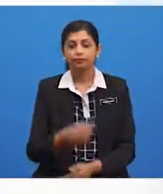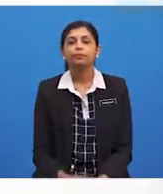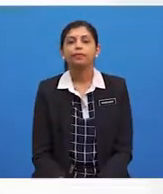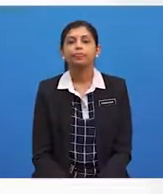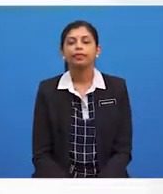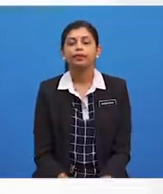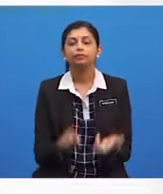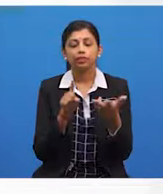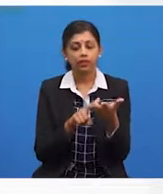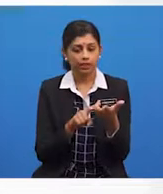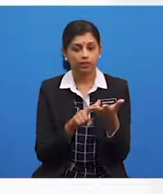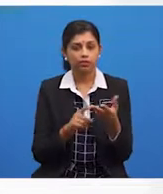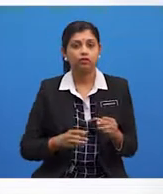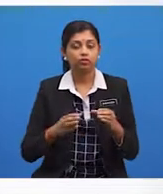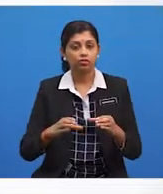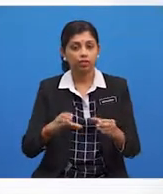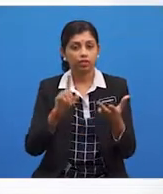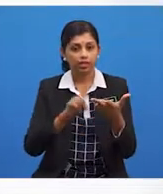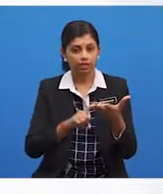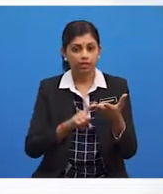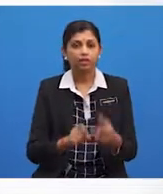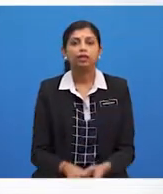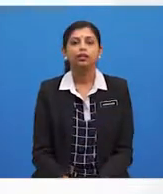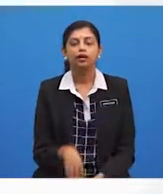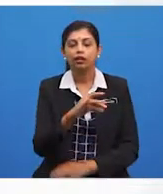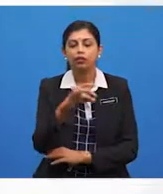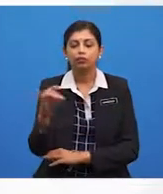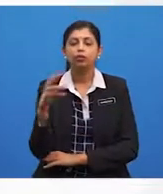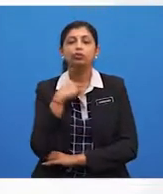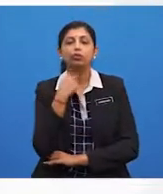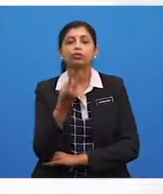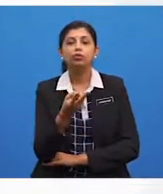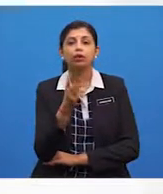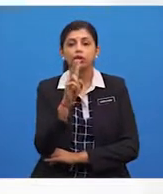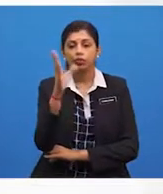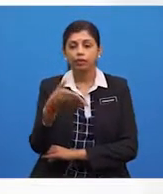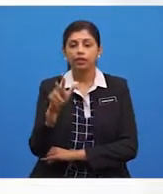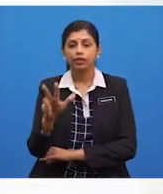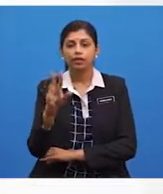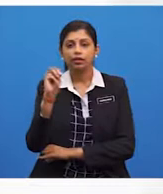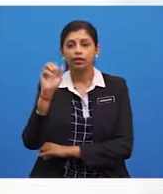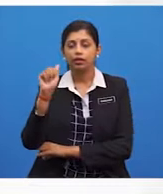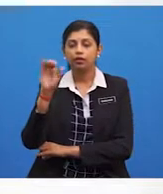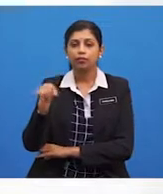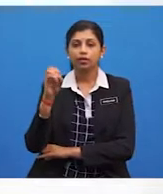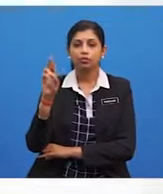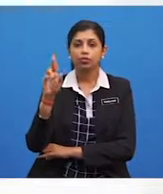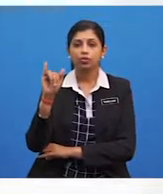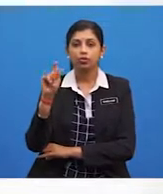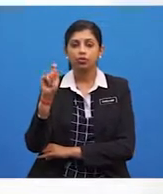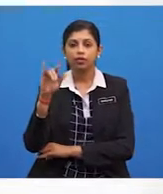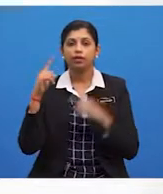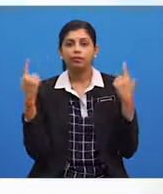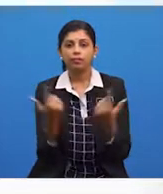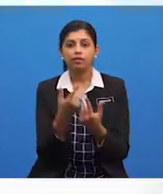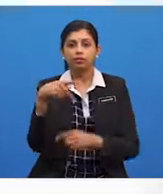Cara pindaan perlembagaan yang ketiga pula ialah melalui pungutan suara 2/3 majoriti Majlis